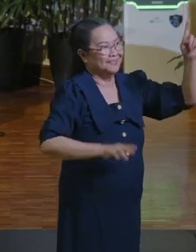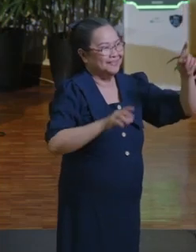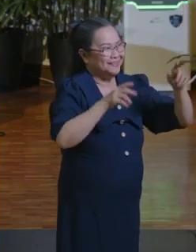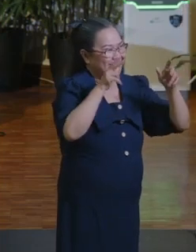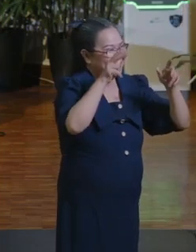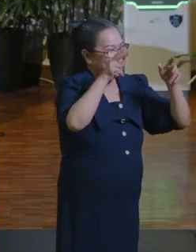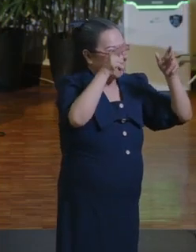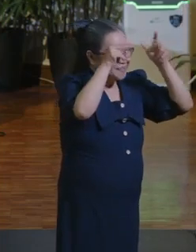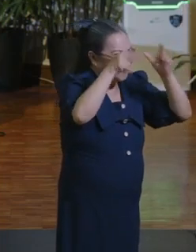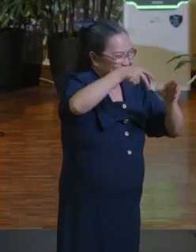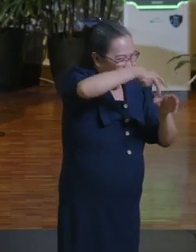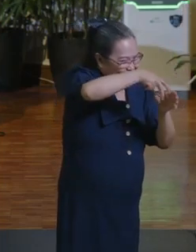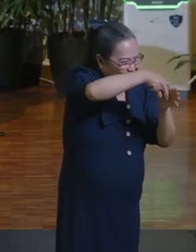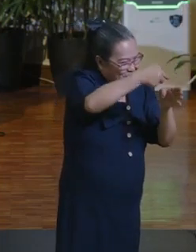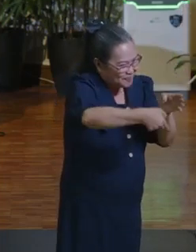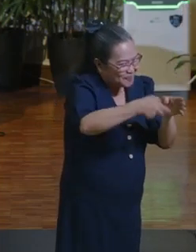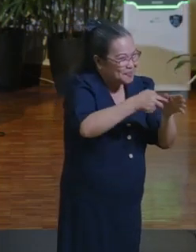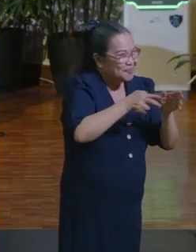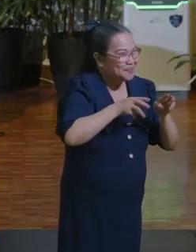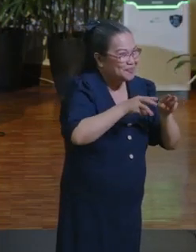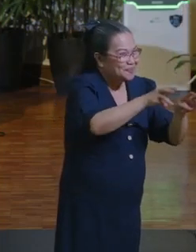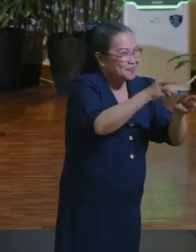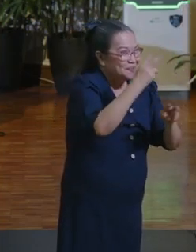At ang ebanghelyong kanyang